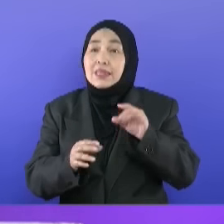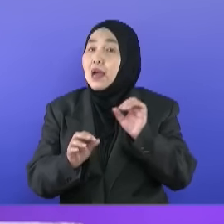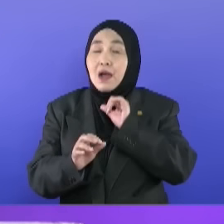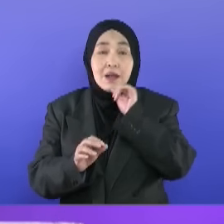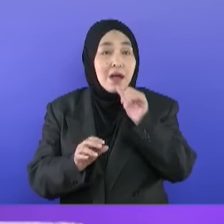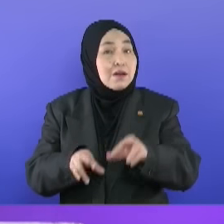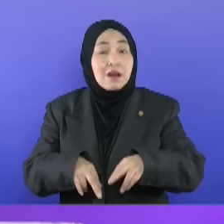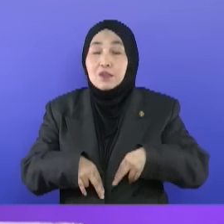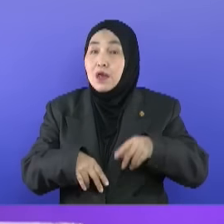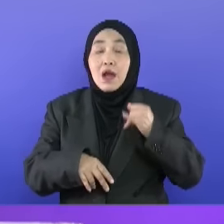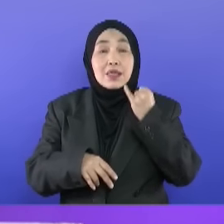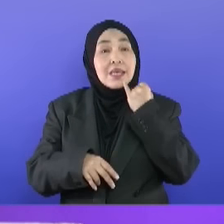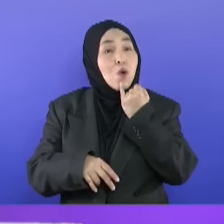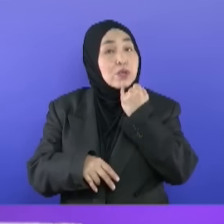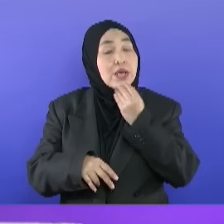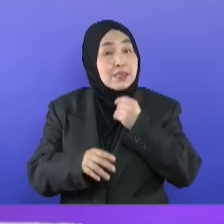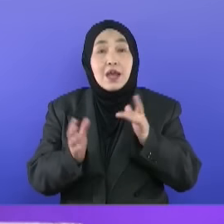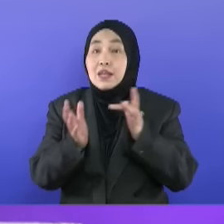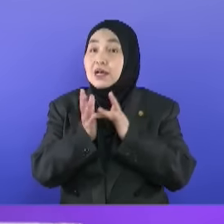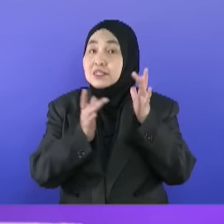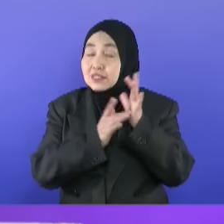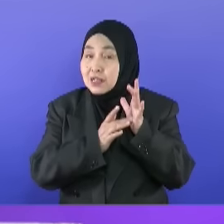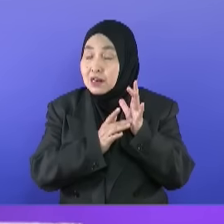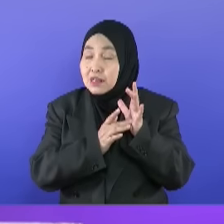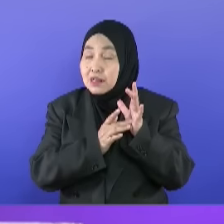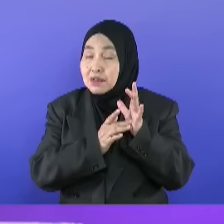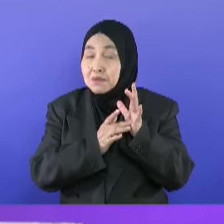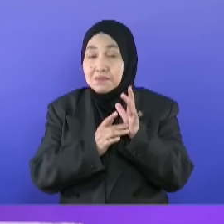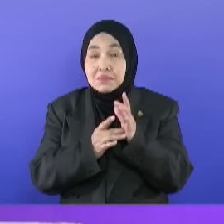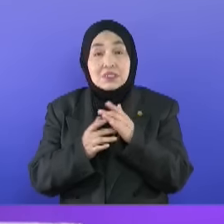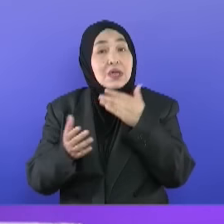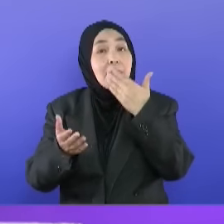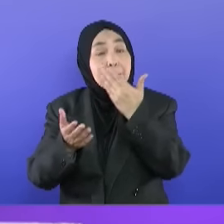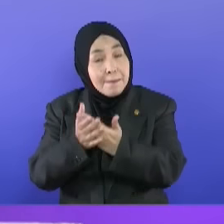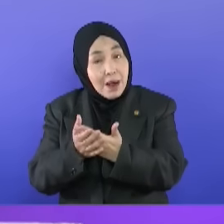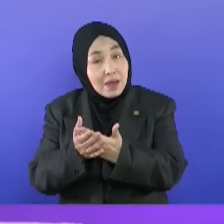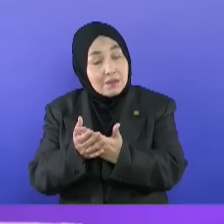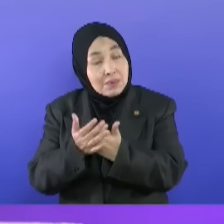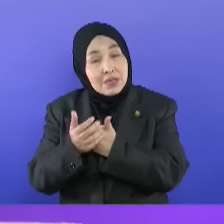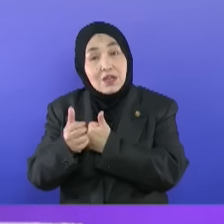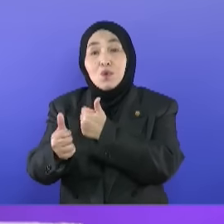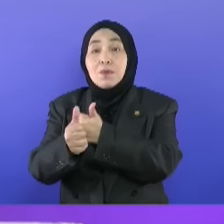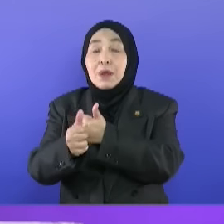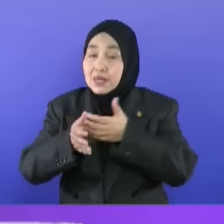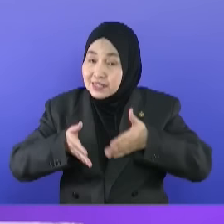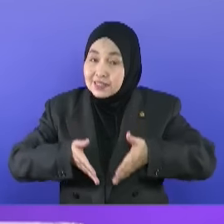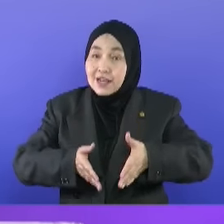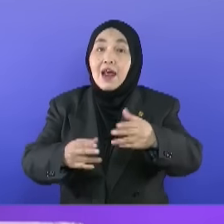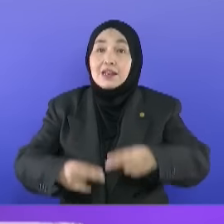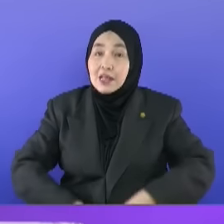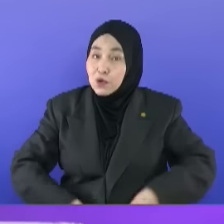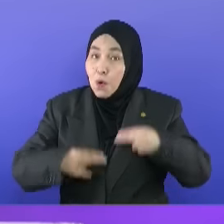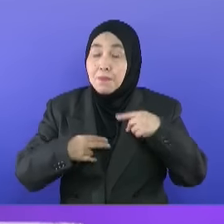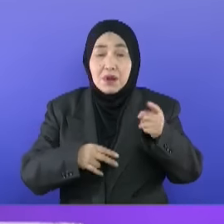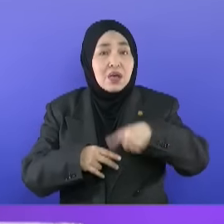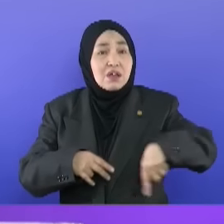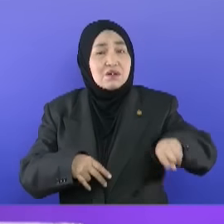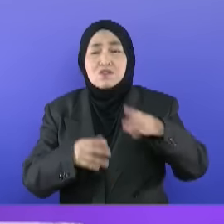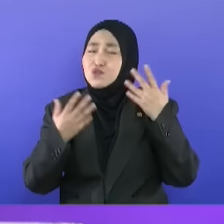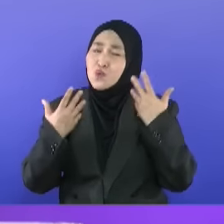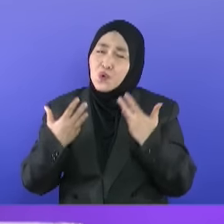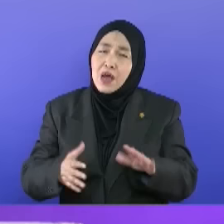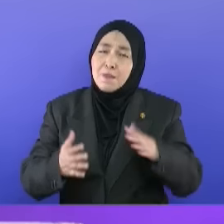akan reda Yahudi dan Nasrani Nasara. Hatta sampailah mengikut kepada jalan hidup mereka. Dan jalan hidup mereka ini